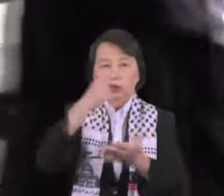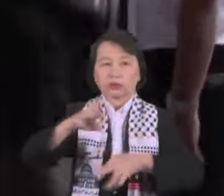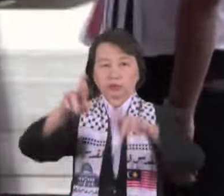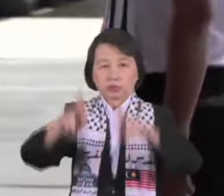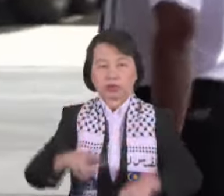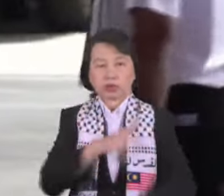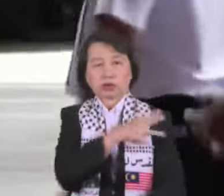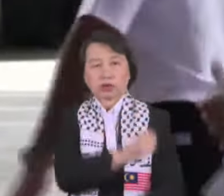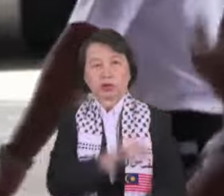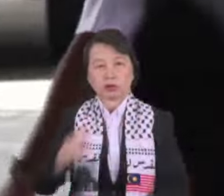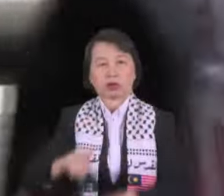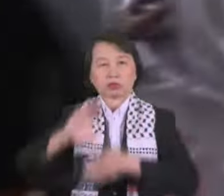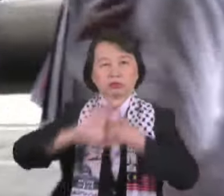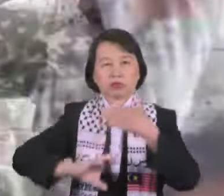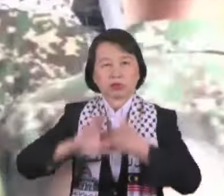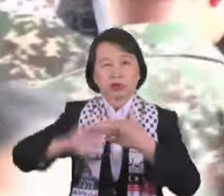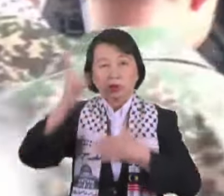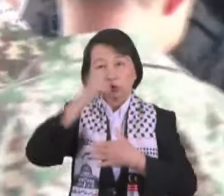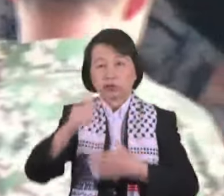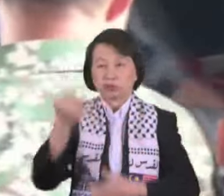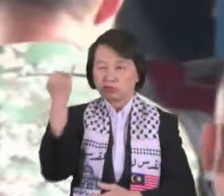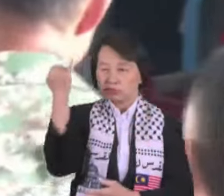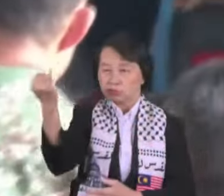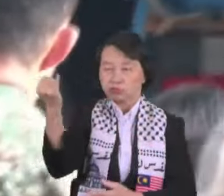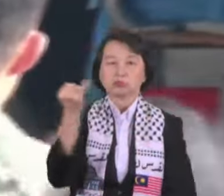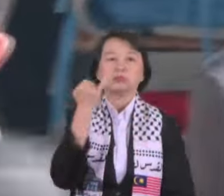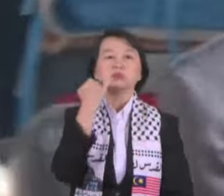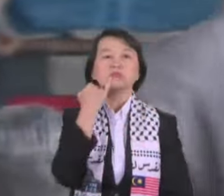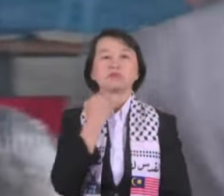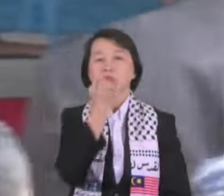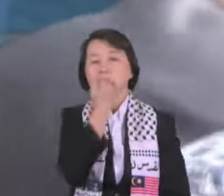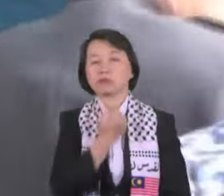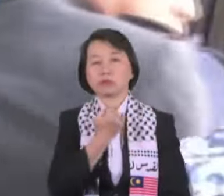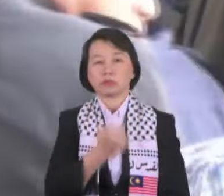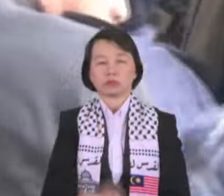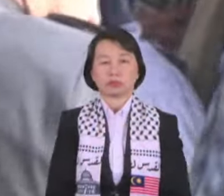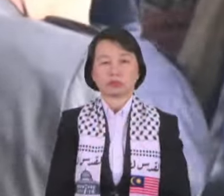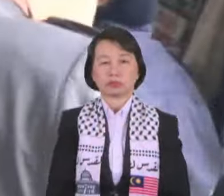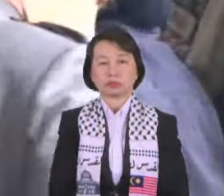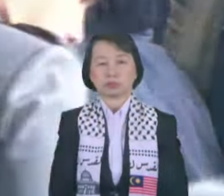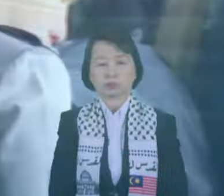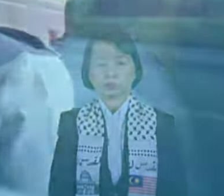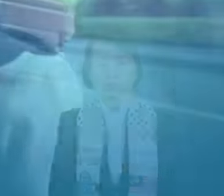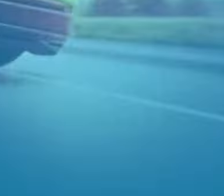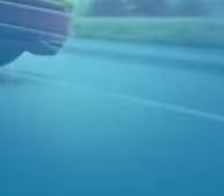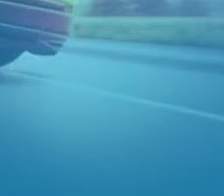rakyat Palestin yang tercedera akibat kekejaman Zionis.